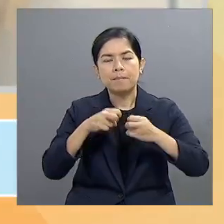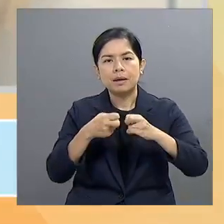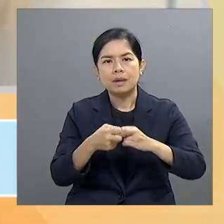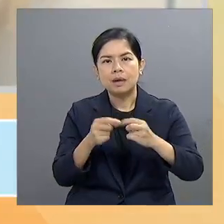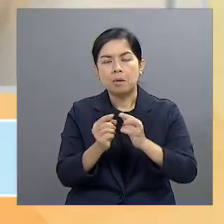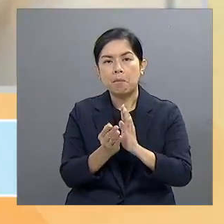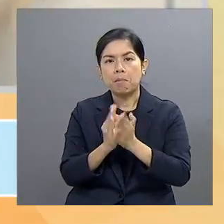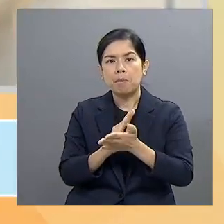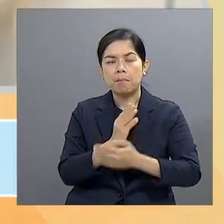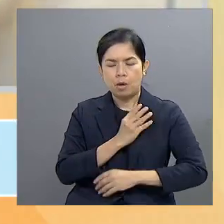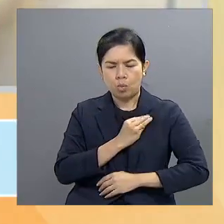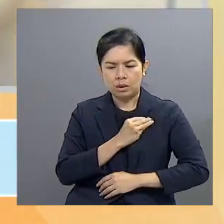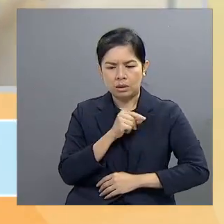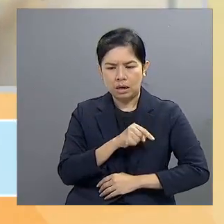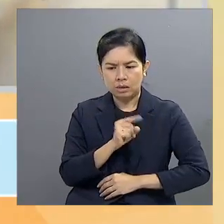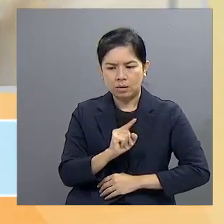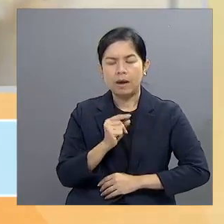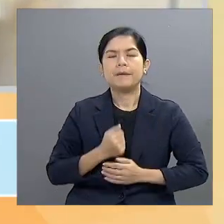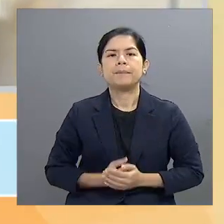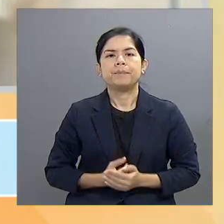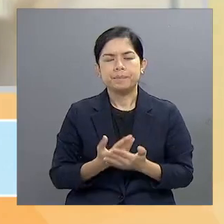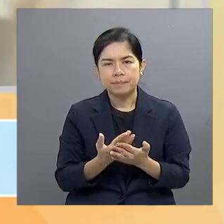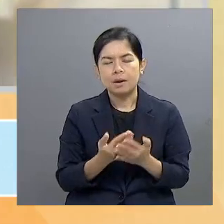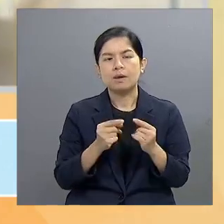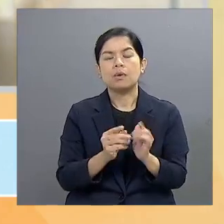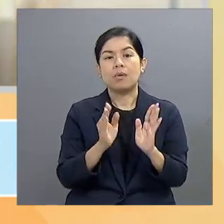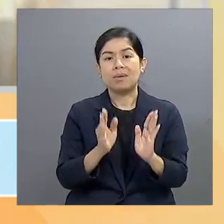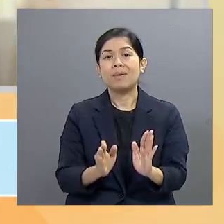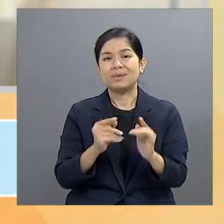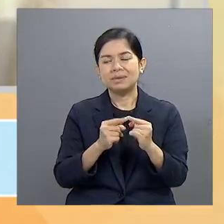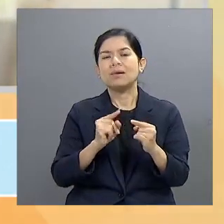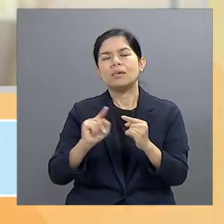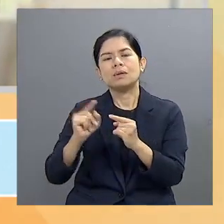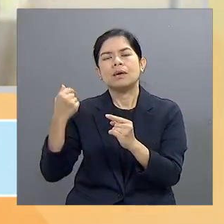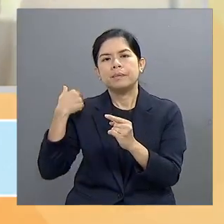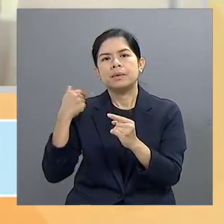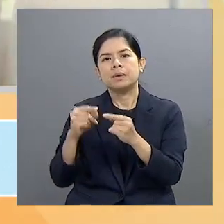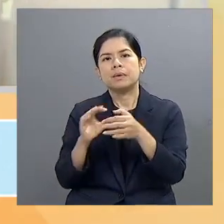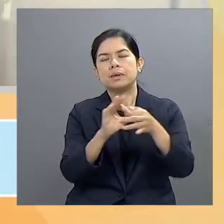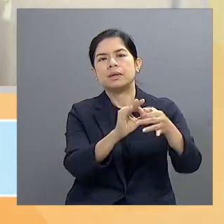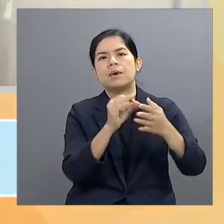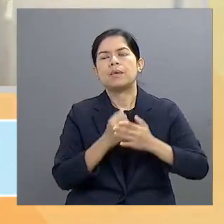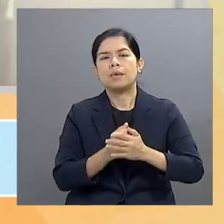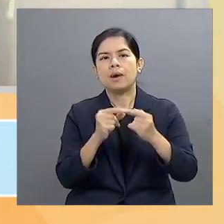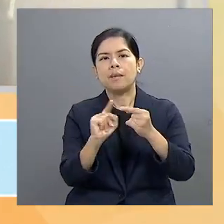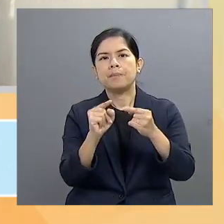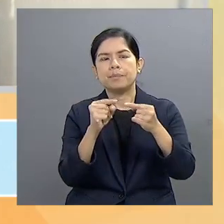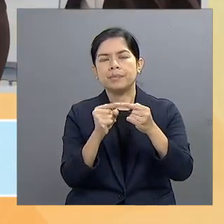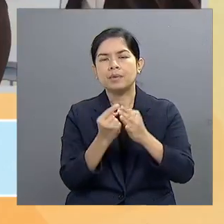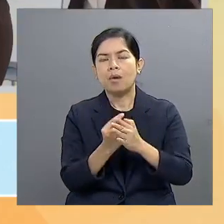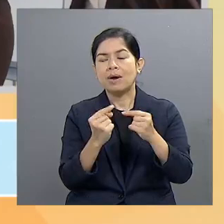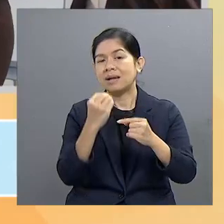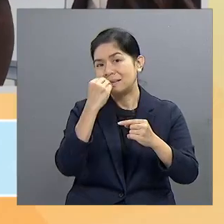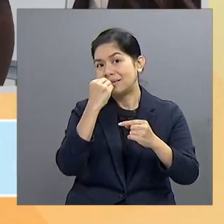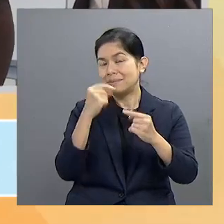ใจก่อนกันว่าคนเราปกติอยู่ในภาวะหลั่งอาหารใช่ไหมครับก็เรามีการทานอาหารเช้ากลางวันเย็นหลังจากนั้นปุ๊บเราก็